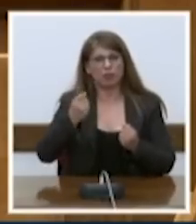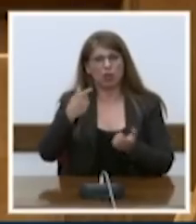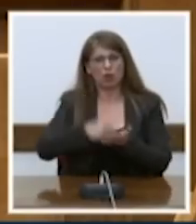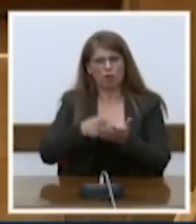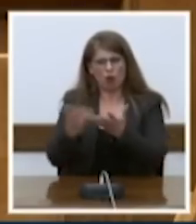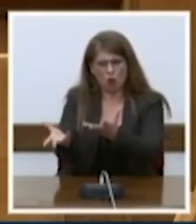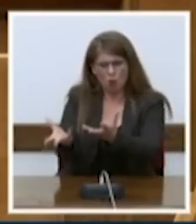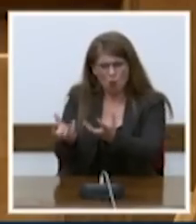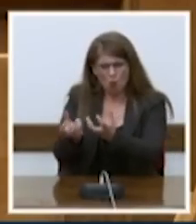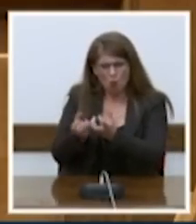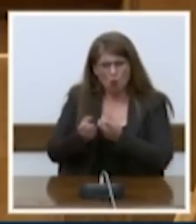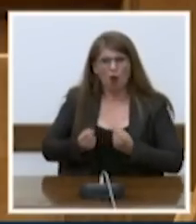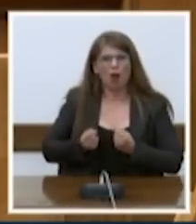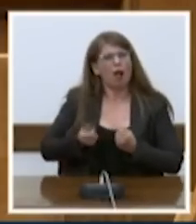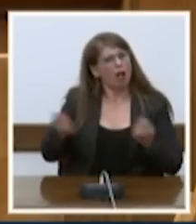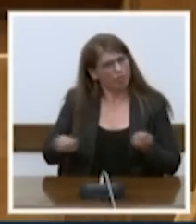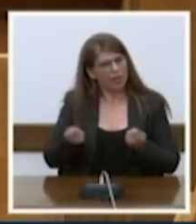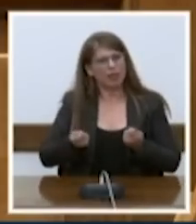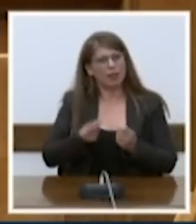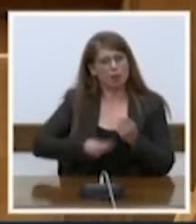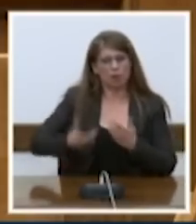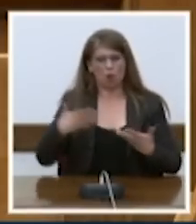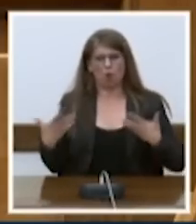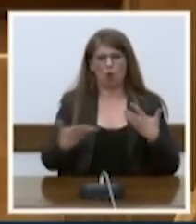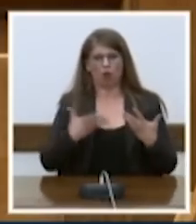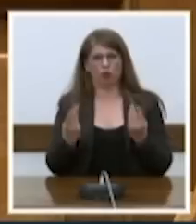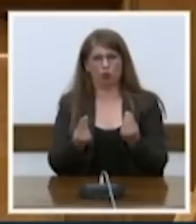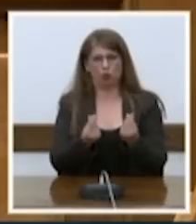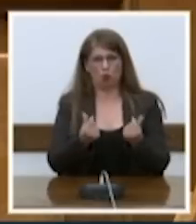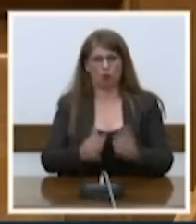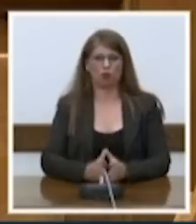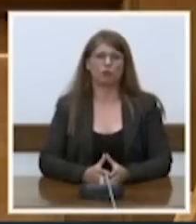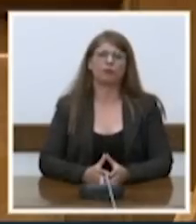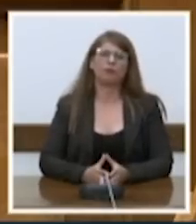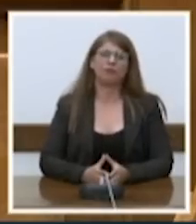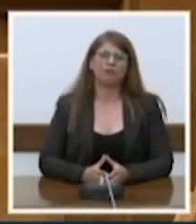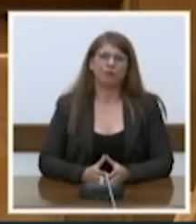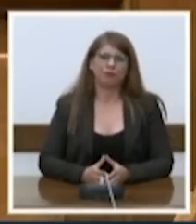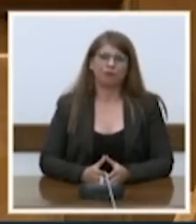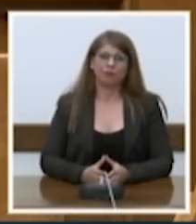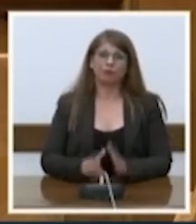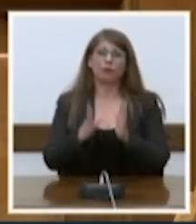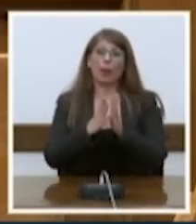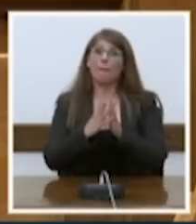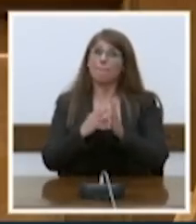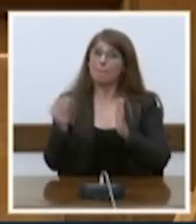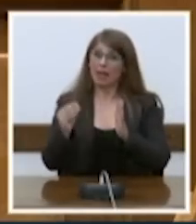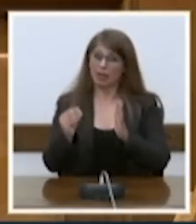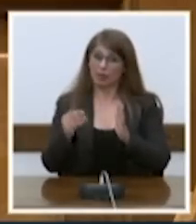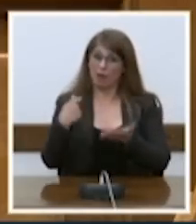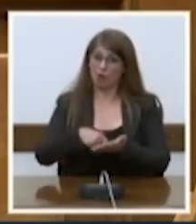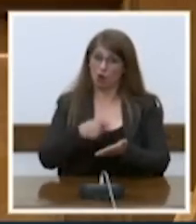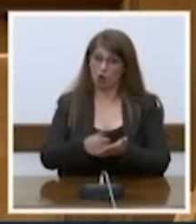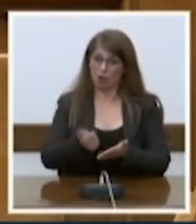φοροαφέμαξη θα γίνει με πιο σύγχρονους τρόπους. Το παράδειγμα της φορολογίας των